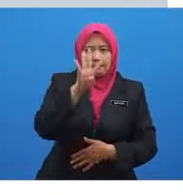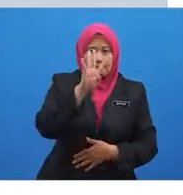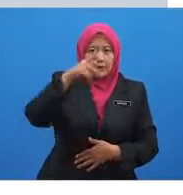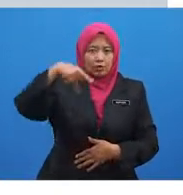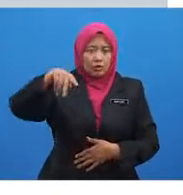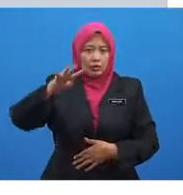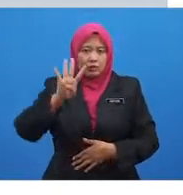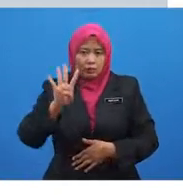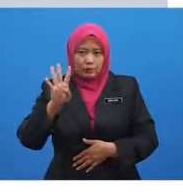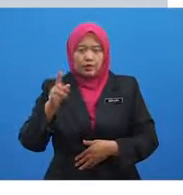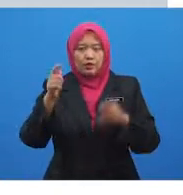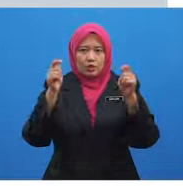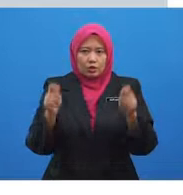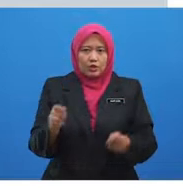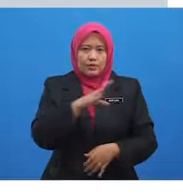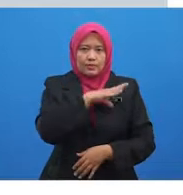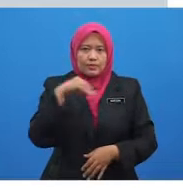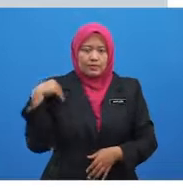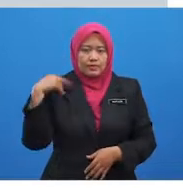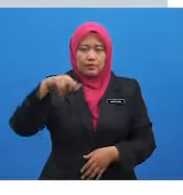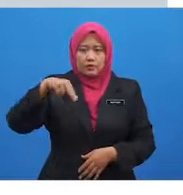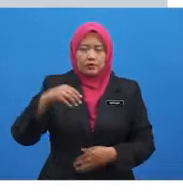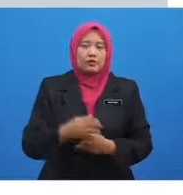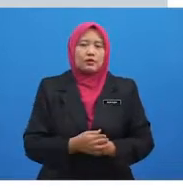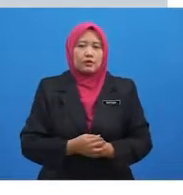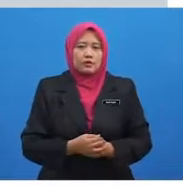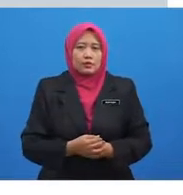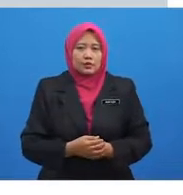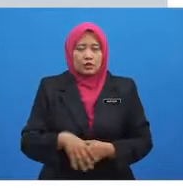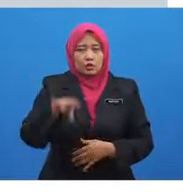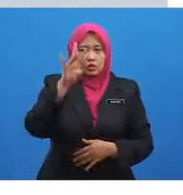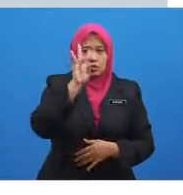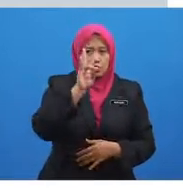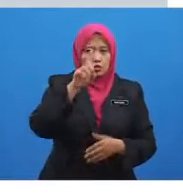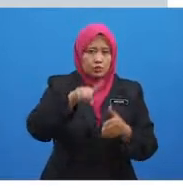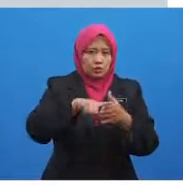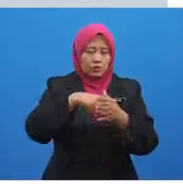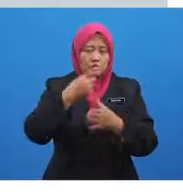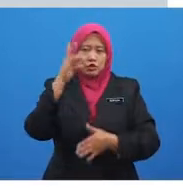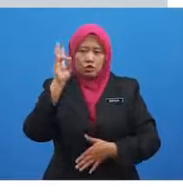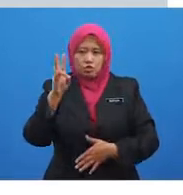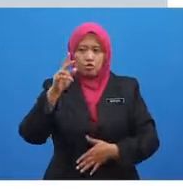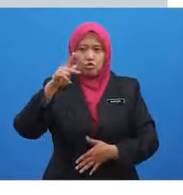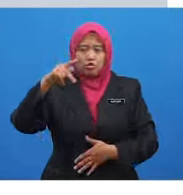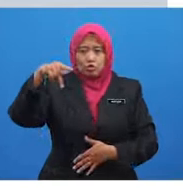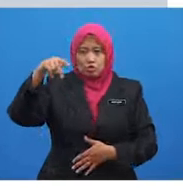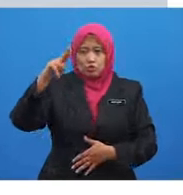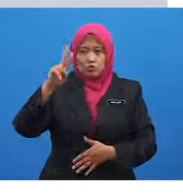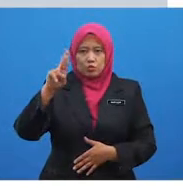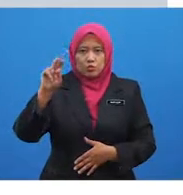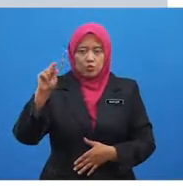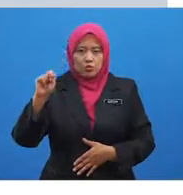44 tukang dan utas dan frasa 7 bulan 7 purnama yang terdapat